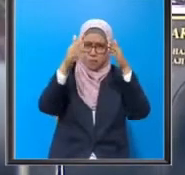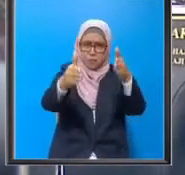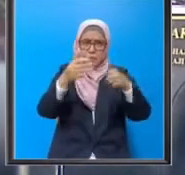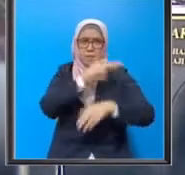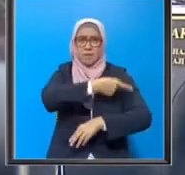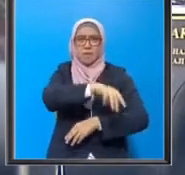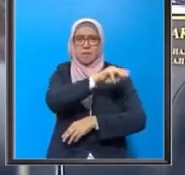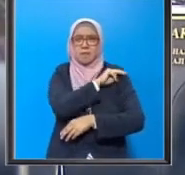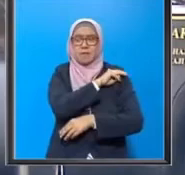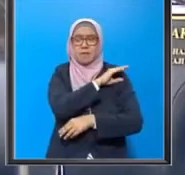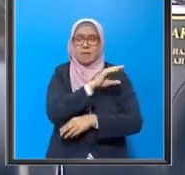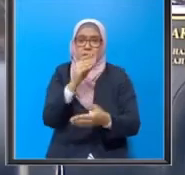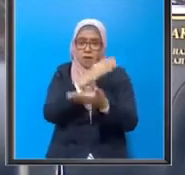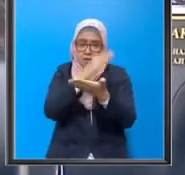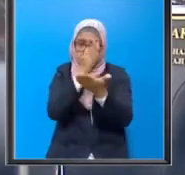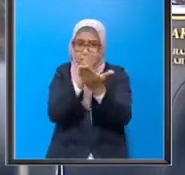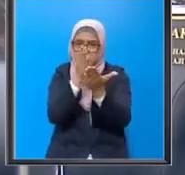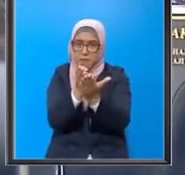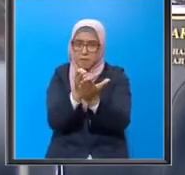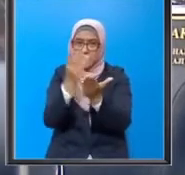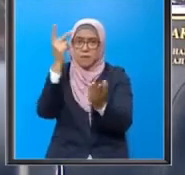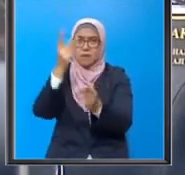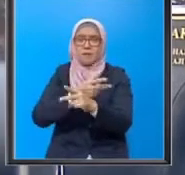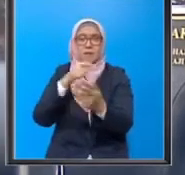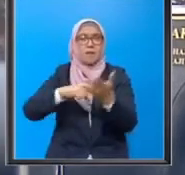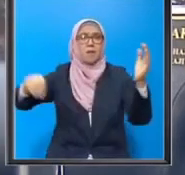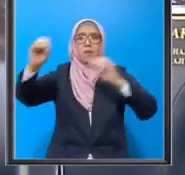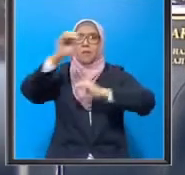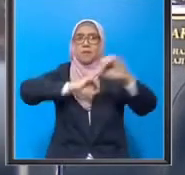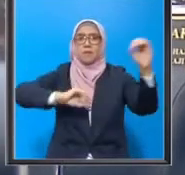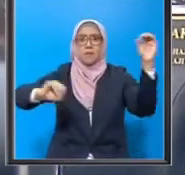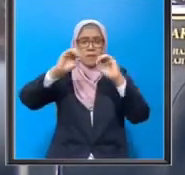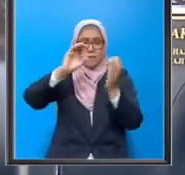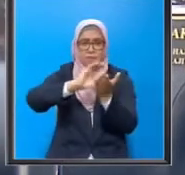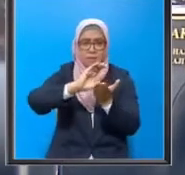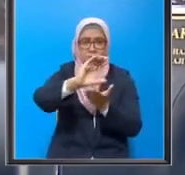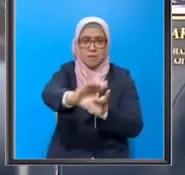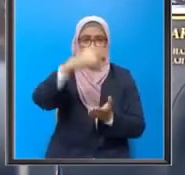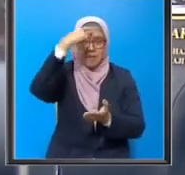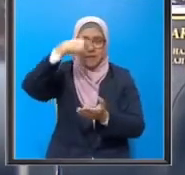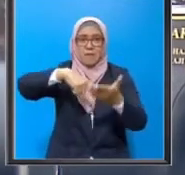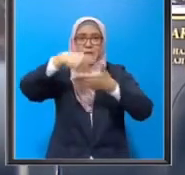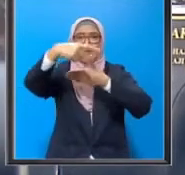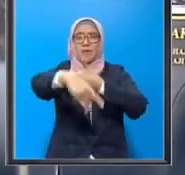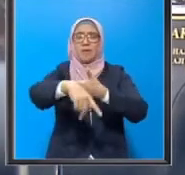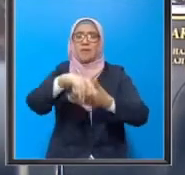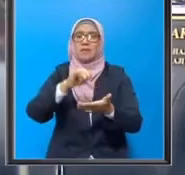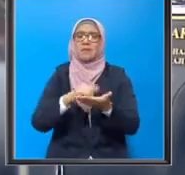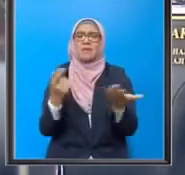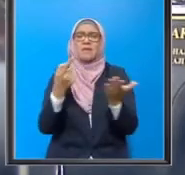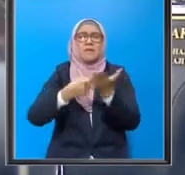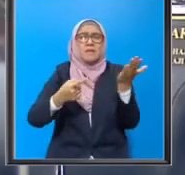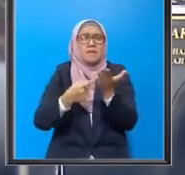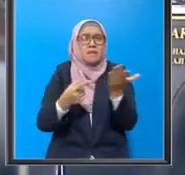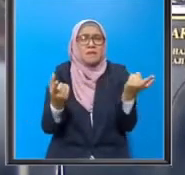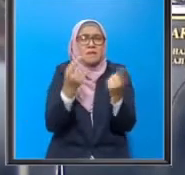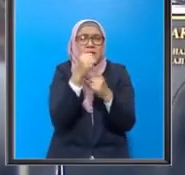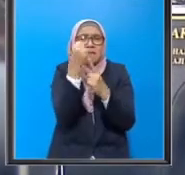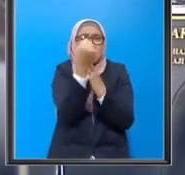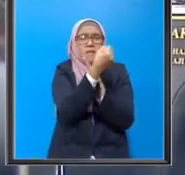namun belanjawan kali ini langsung tiada peruntukan untuk program Hai apakah status terkini